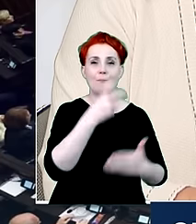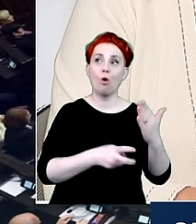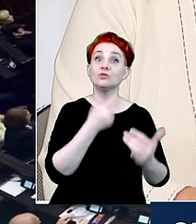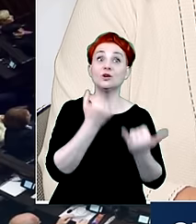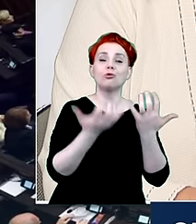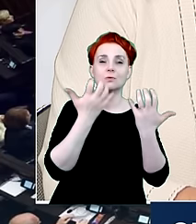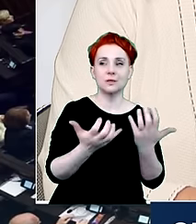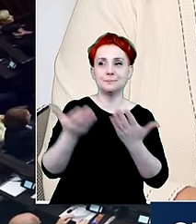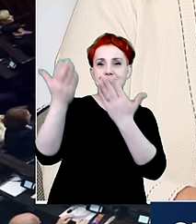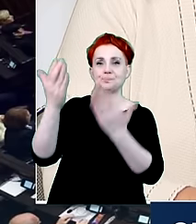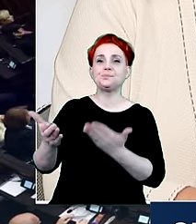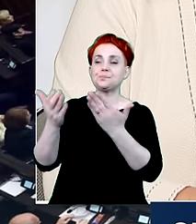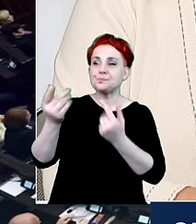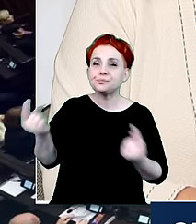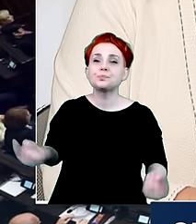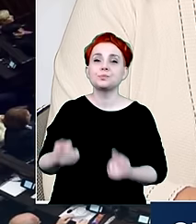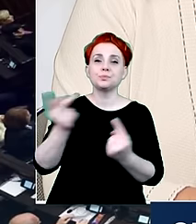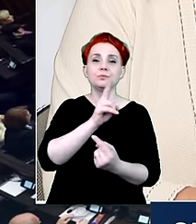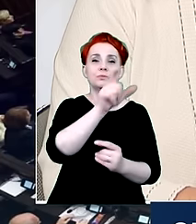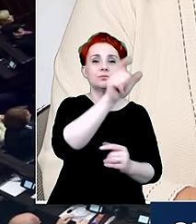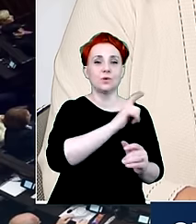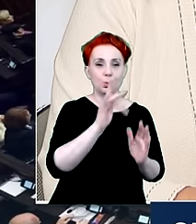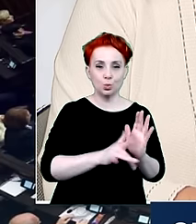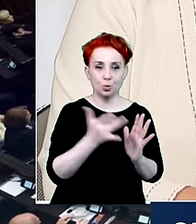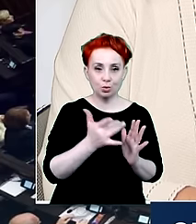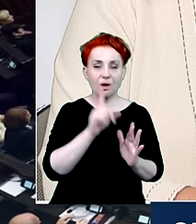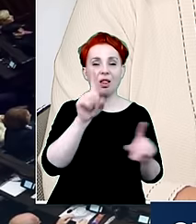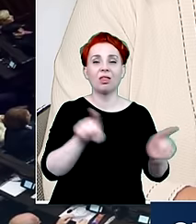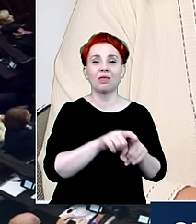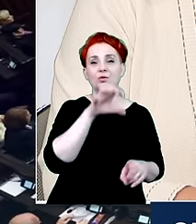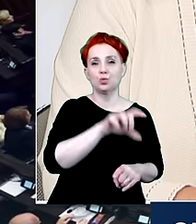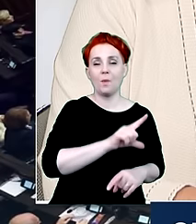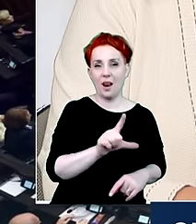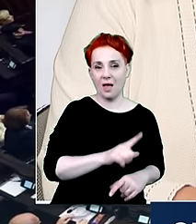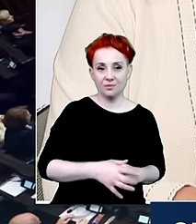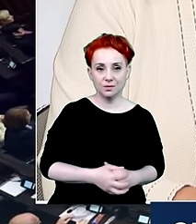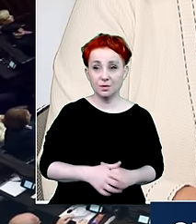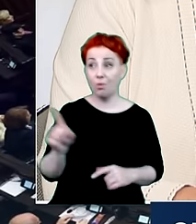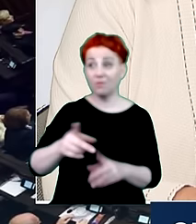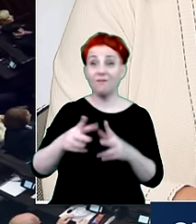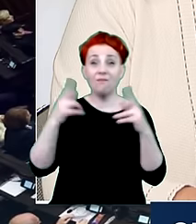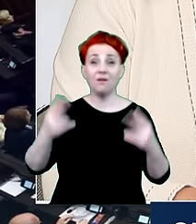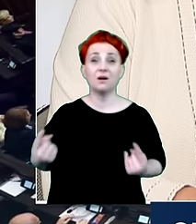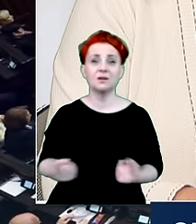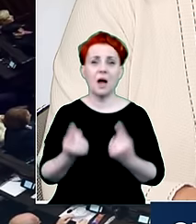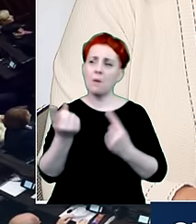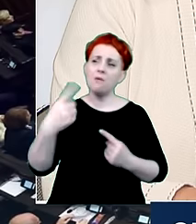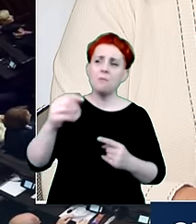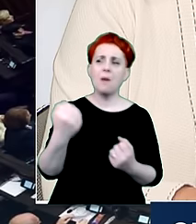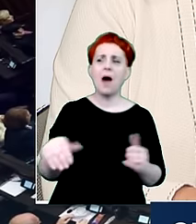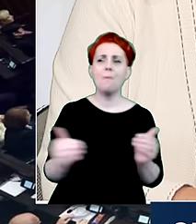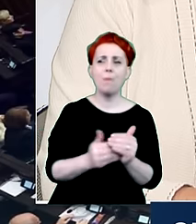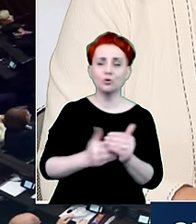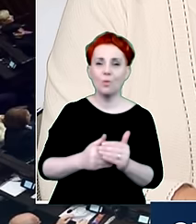którą wykreował, wypromował Donald Tusk, ale też środowiska lewicowe, która w kampanii była wam bardzo potrzebna, szczególnie po